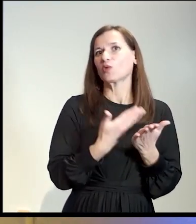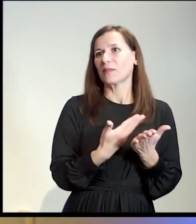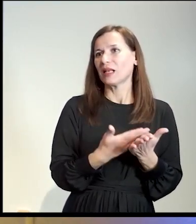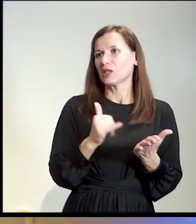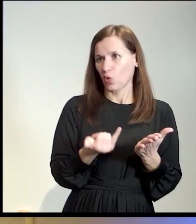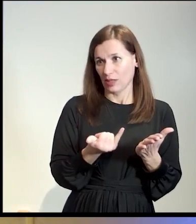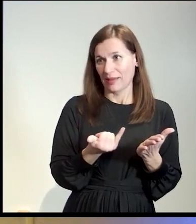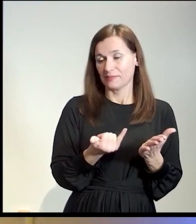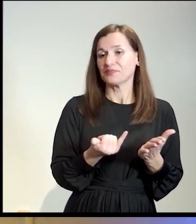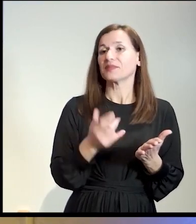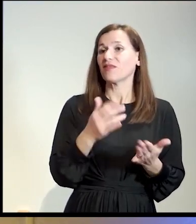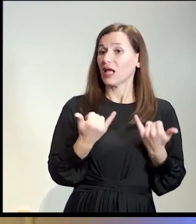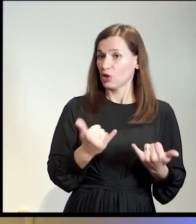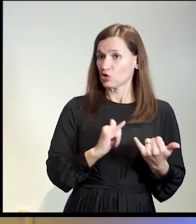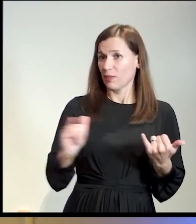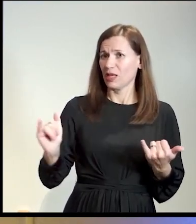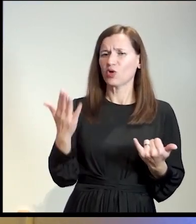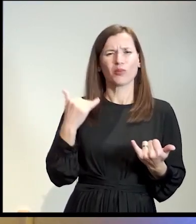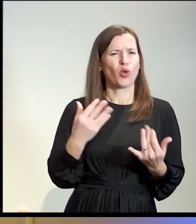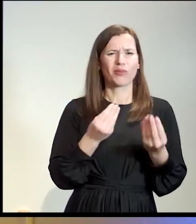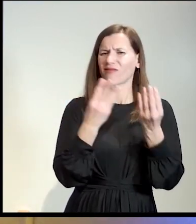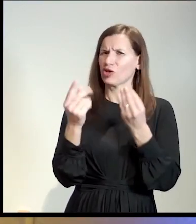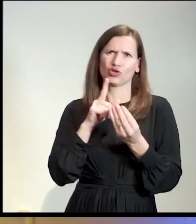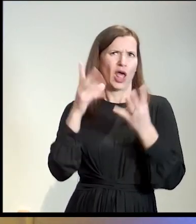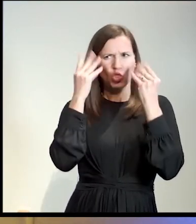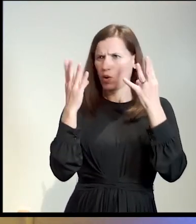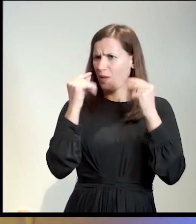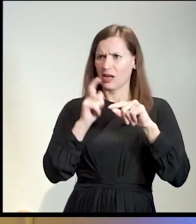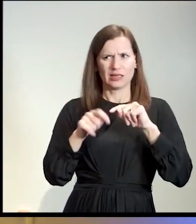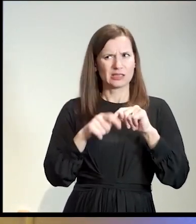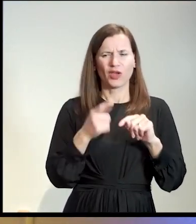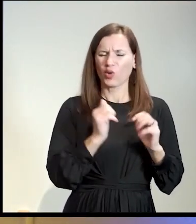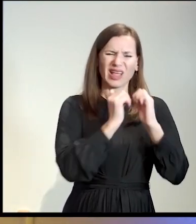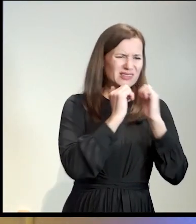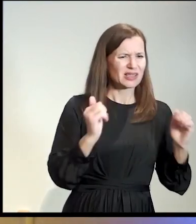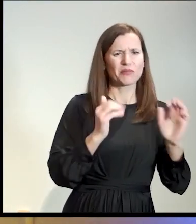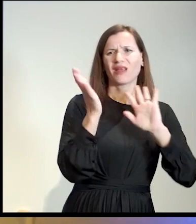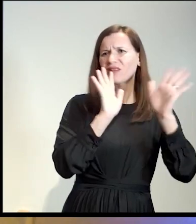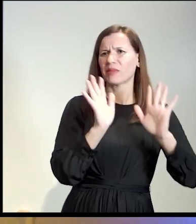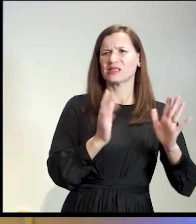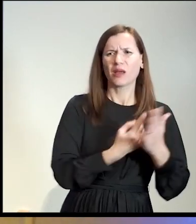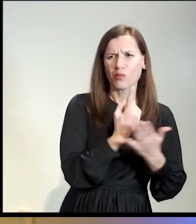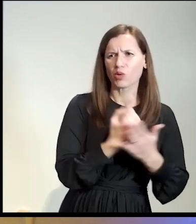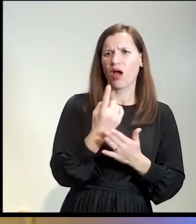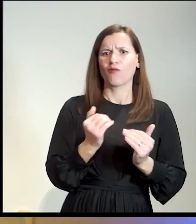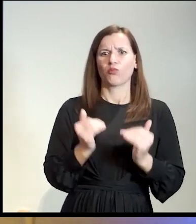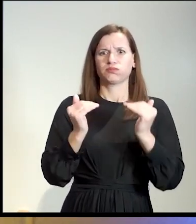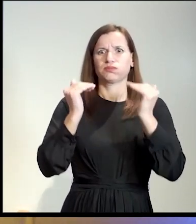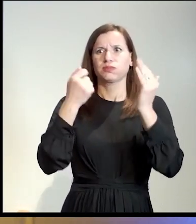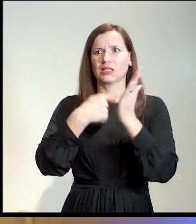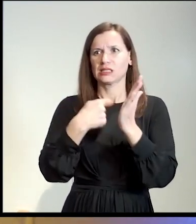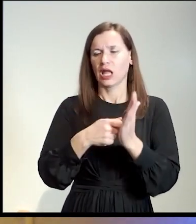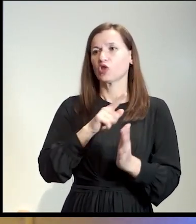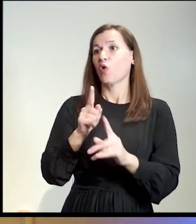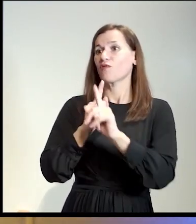V letošnjem letu je bilo preveč abnormalnosti. Od ekstremnih vremenskih pojavov in naraščajočih cen do vojne